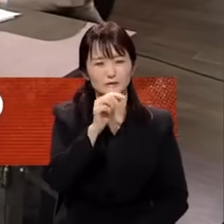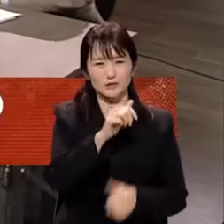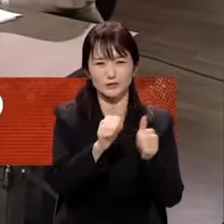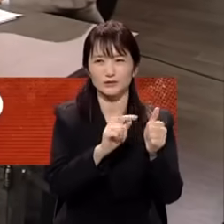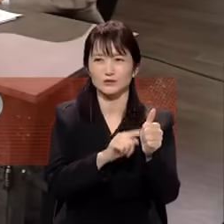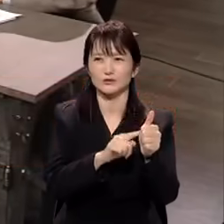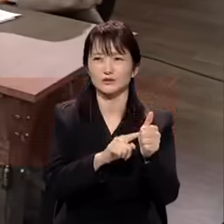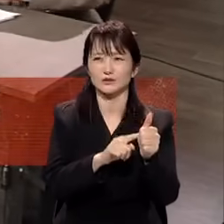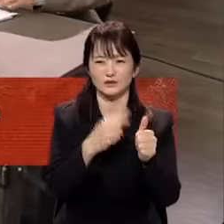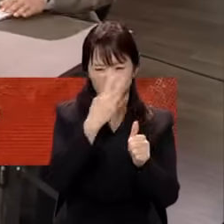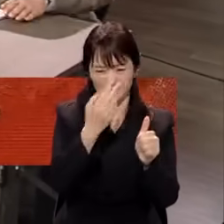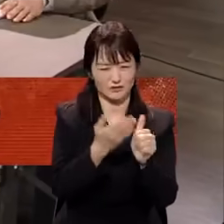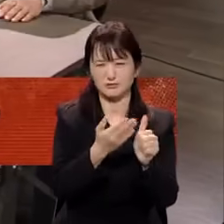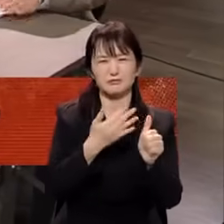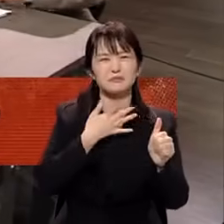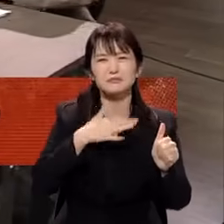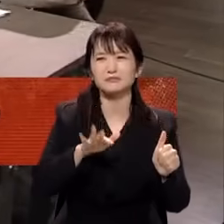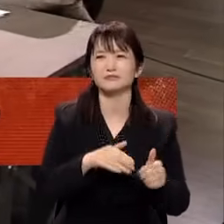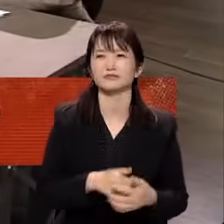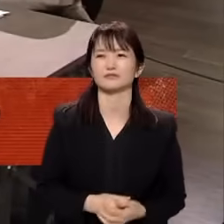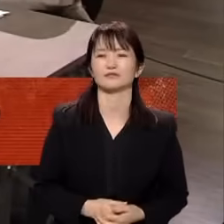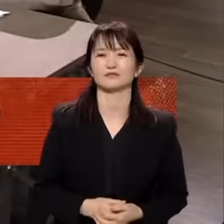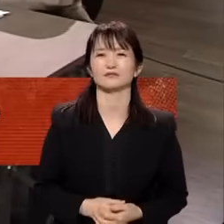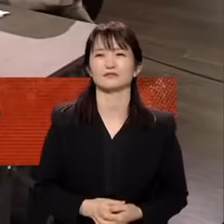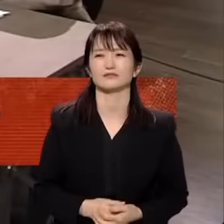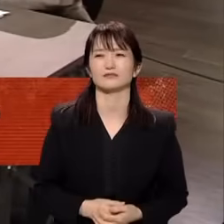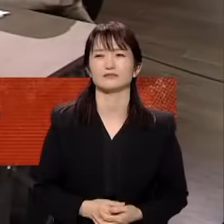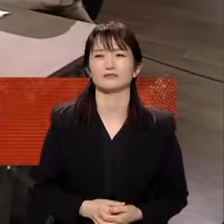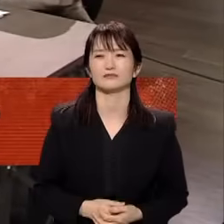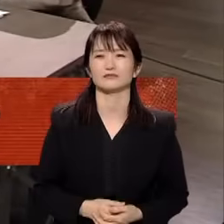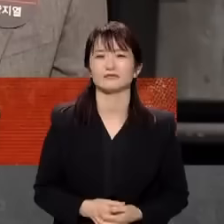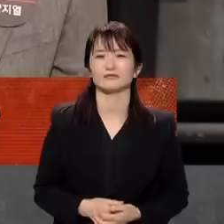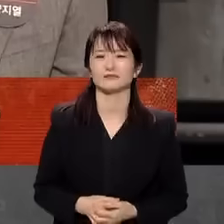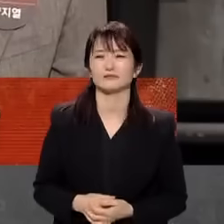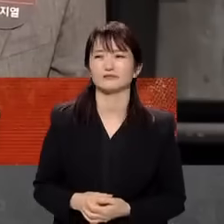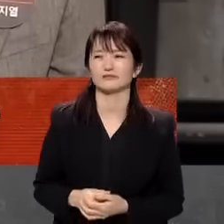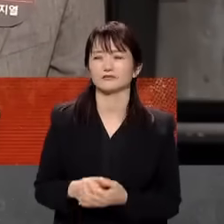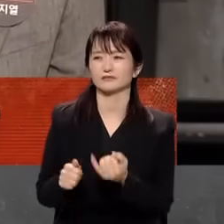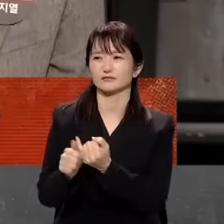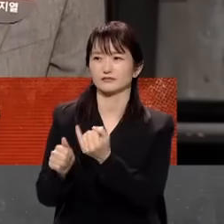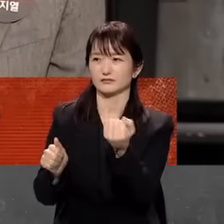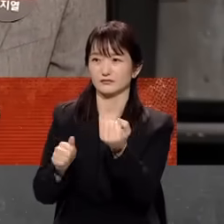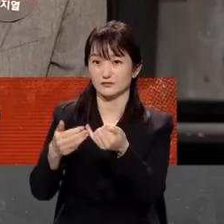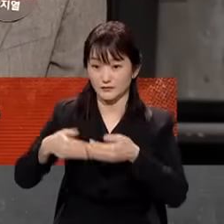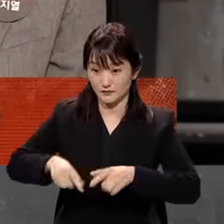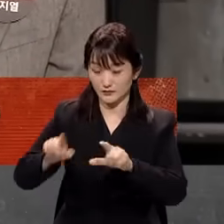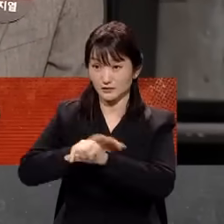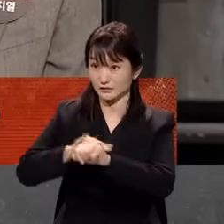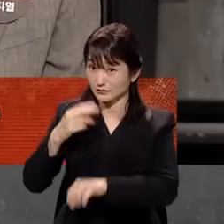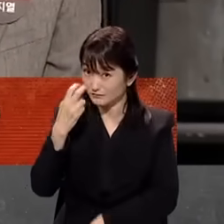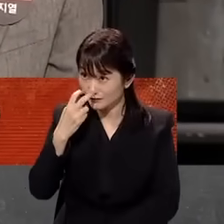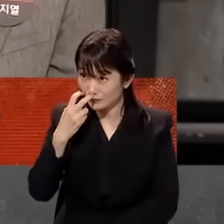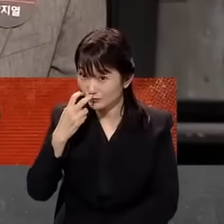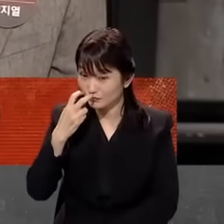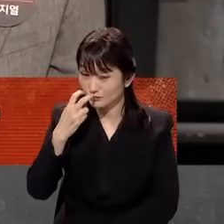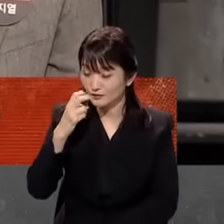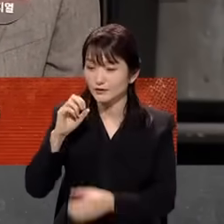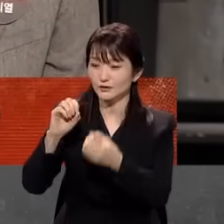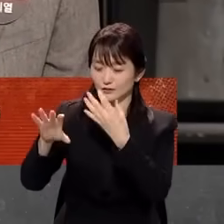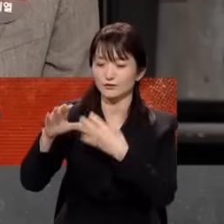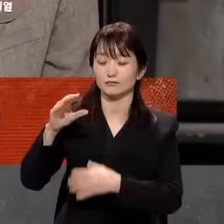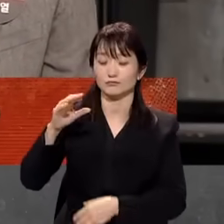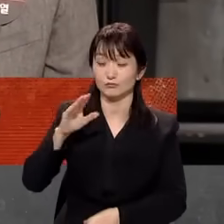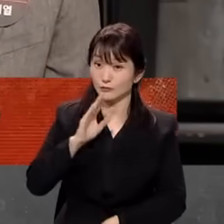돌댕이 혼자 보는 거. 그러니까 한번 그 애 잘 아 애가 문제가 아니라 형수 생일 잘 챙기세요 그러면. 당연하죠. 무슨 말씀이세요? 생각이랑 얘기랑 좀